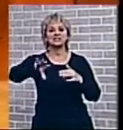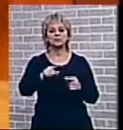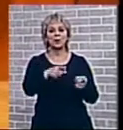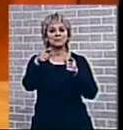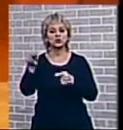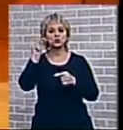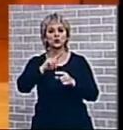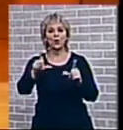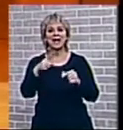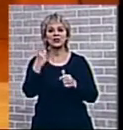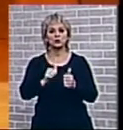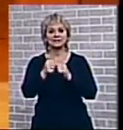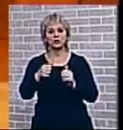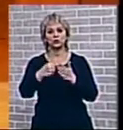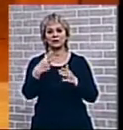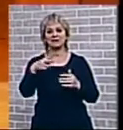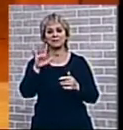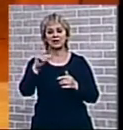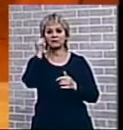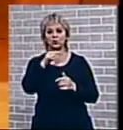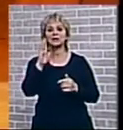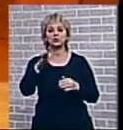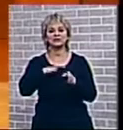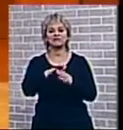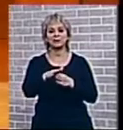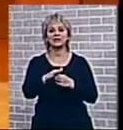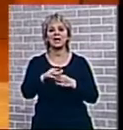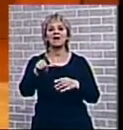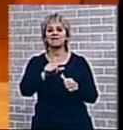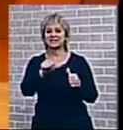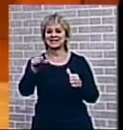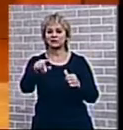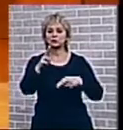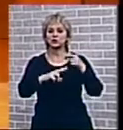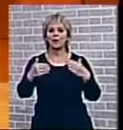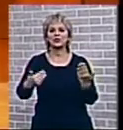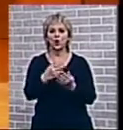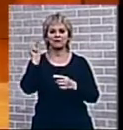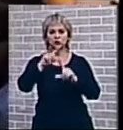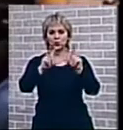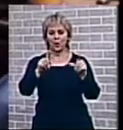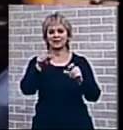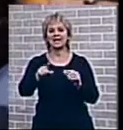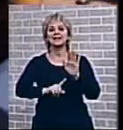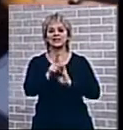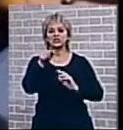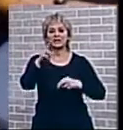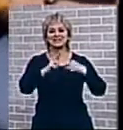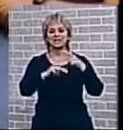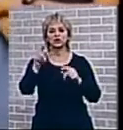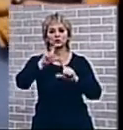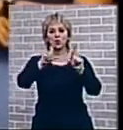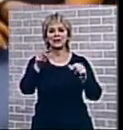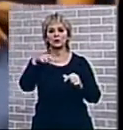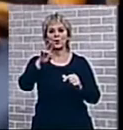перейти к школьной односменке до 2025 года, будем выполнять в основном, строя новые школы. Начинается строительство